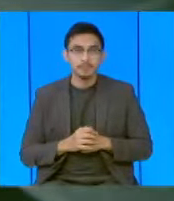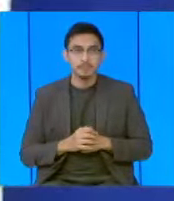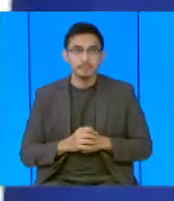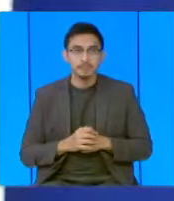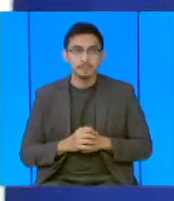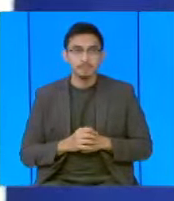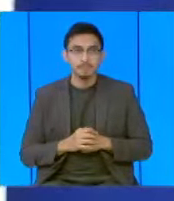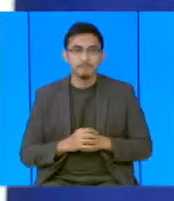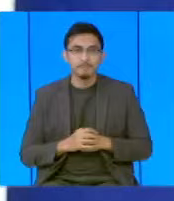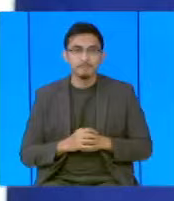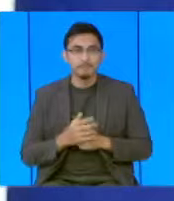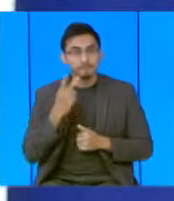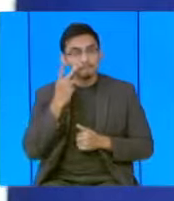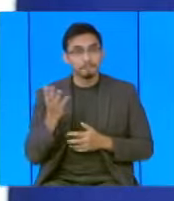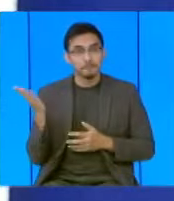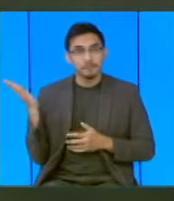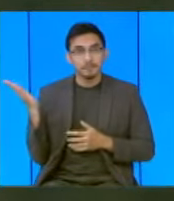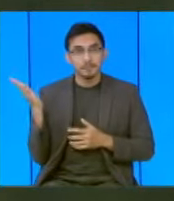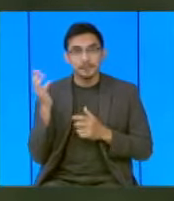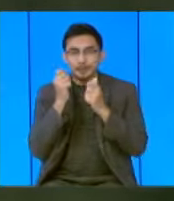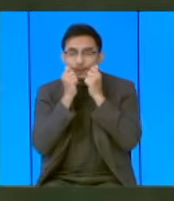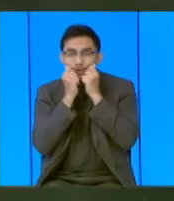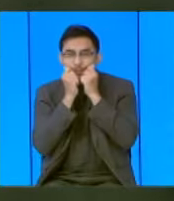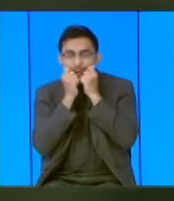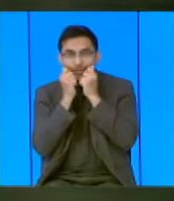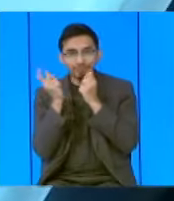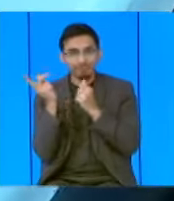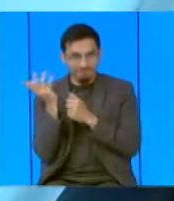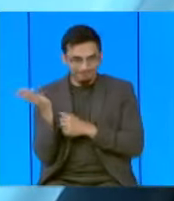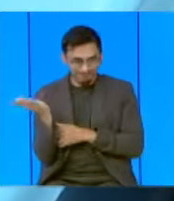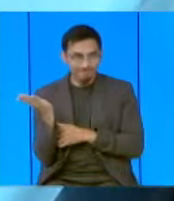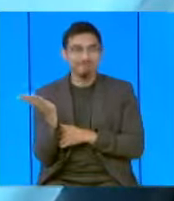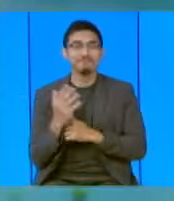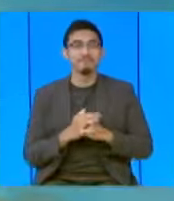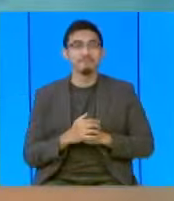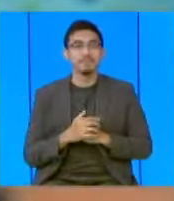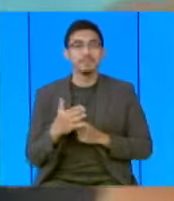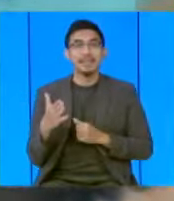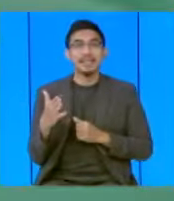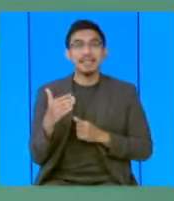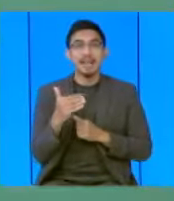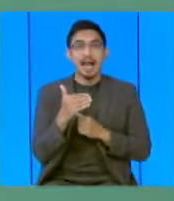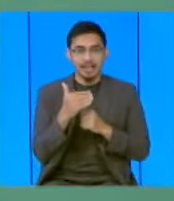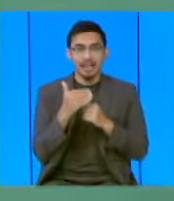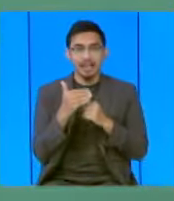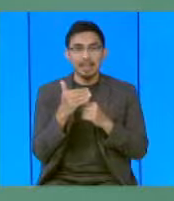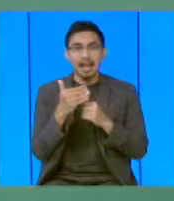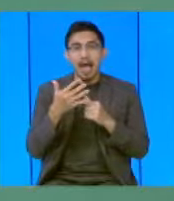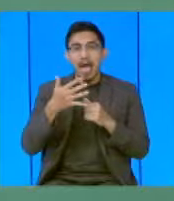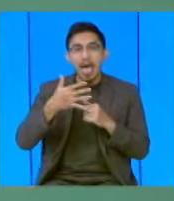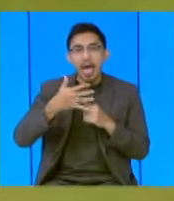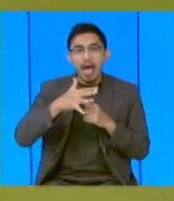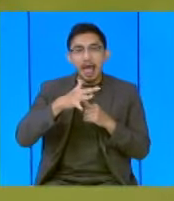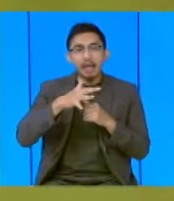Lihatlah aneka ikan hias ini, lucu-lucu dan menggemaskan. Ada ikan sapi air, ikan